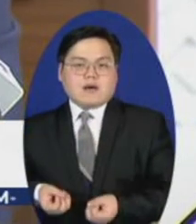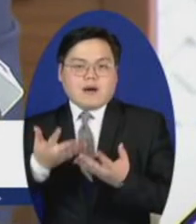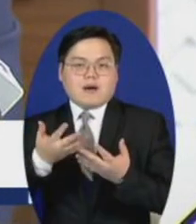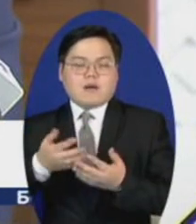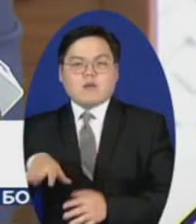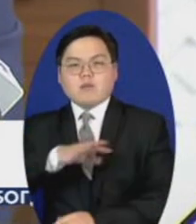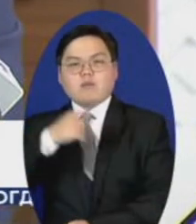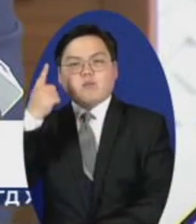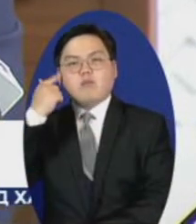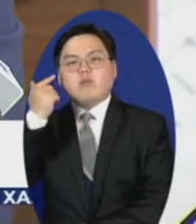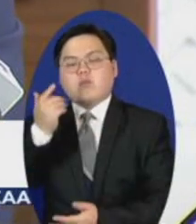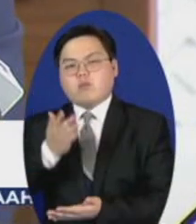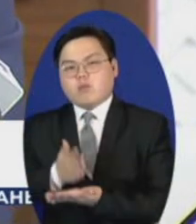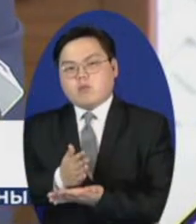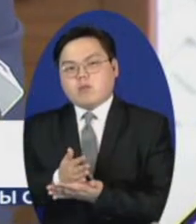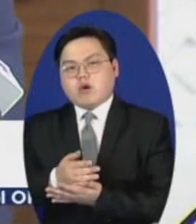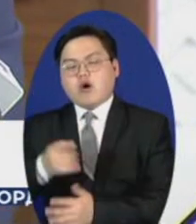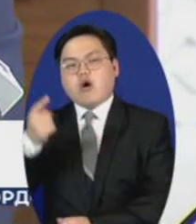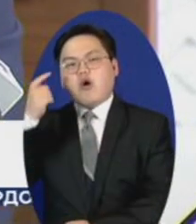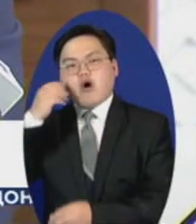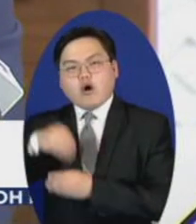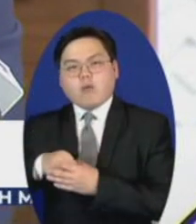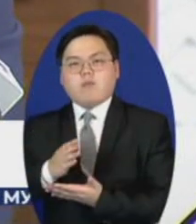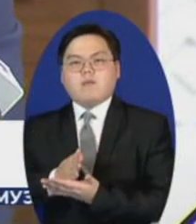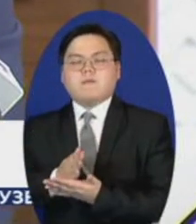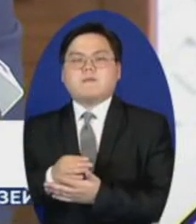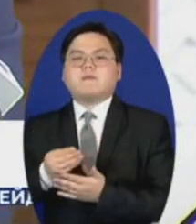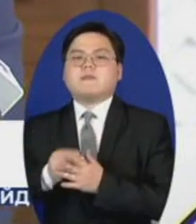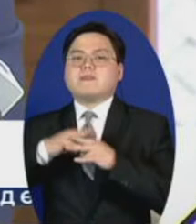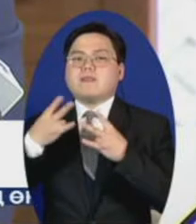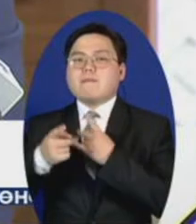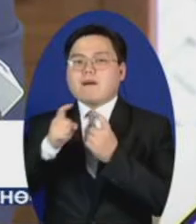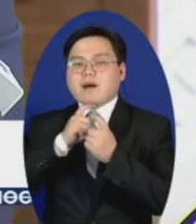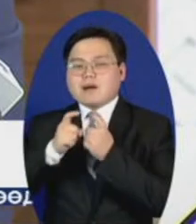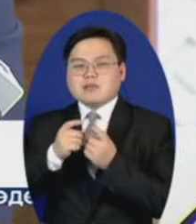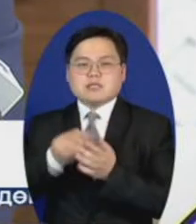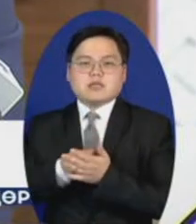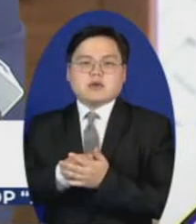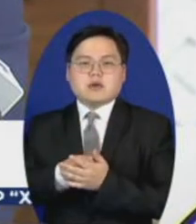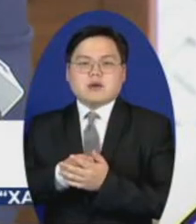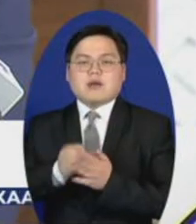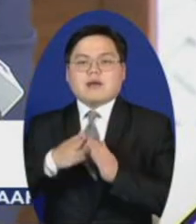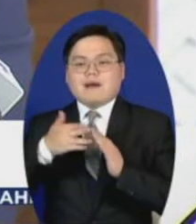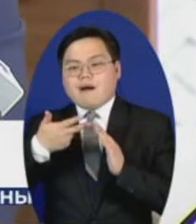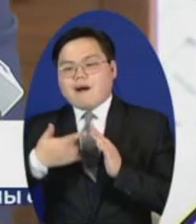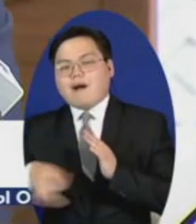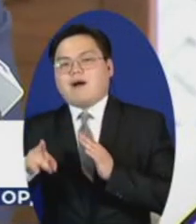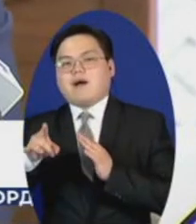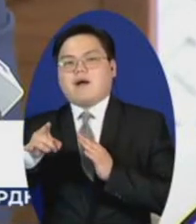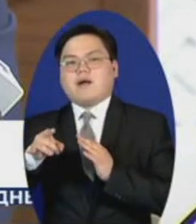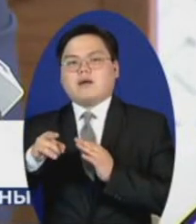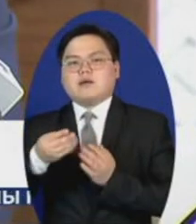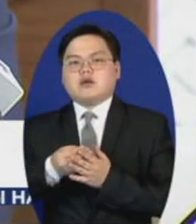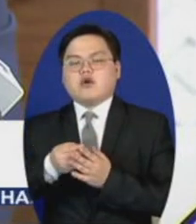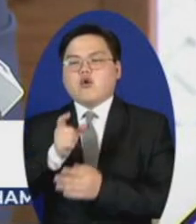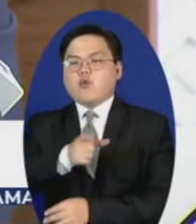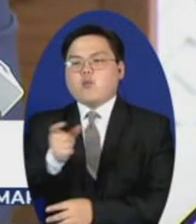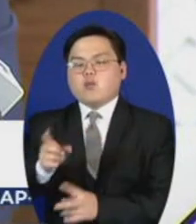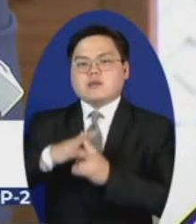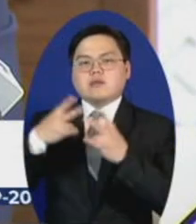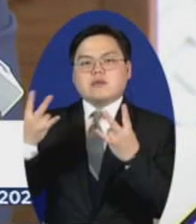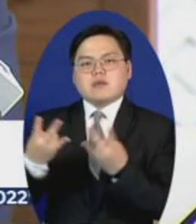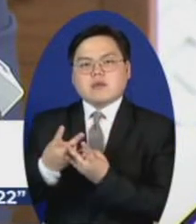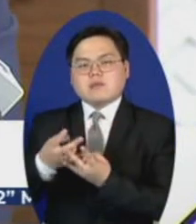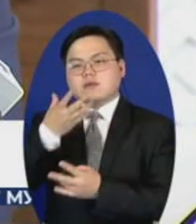байгаа. Нийгмийн харилцаанд орох гэдгийг та бүхэн мэднэ. Өнөөдөр гараад гудамжинд те олон нийтийн дунд